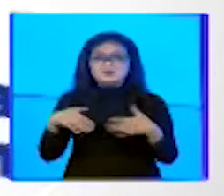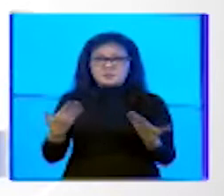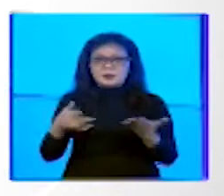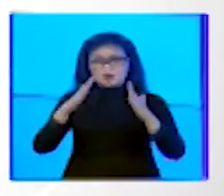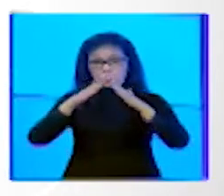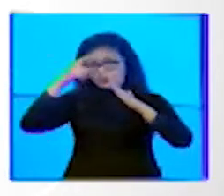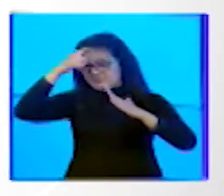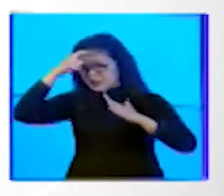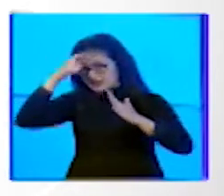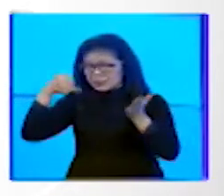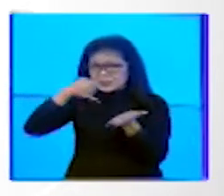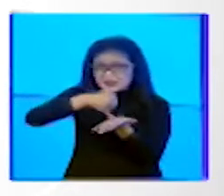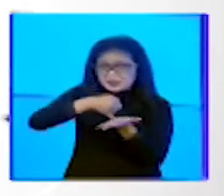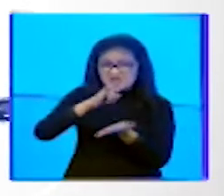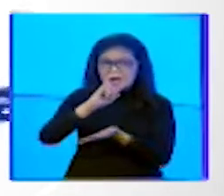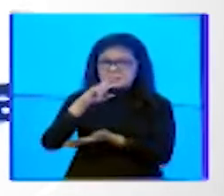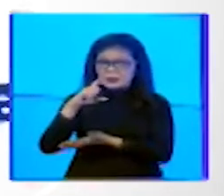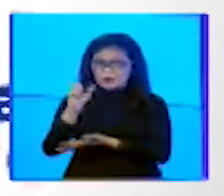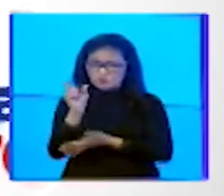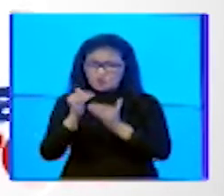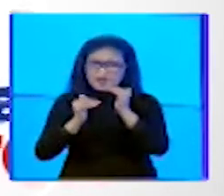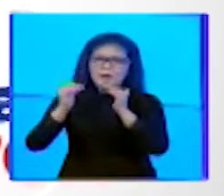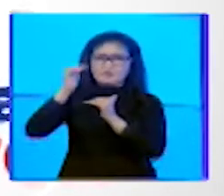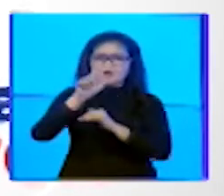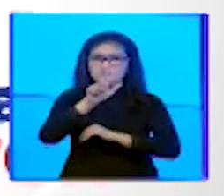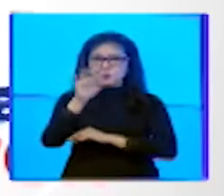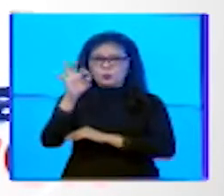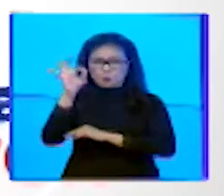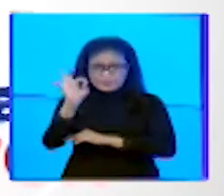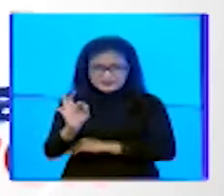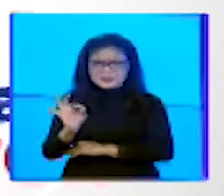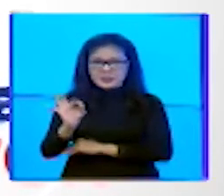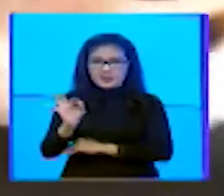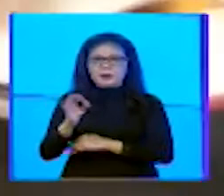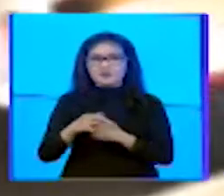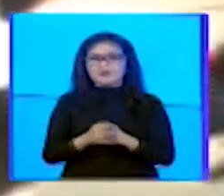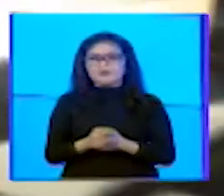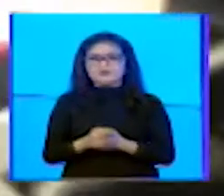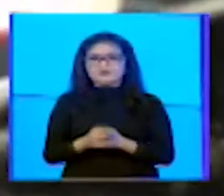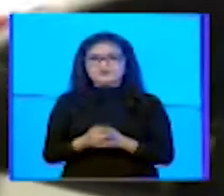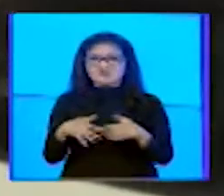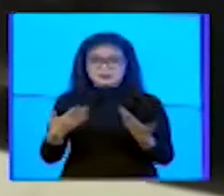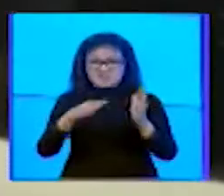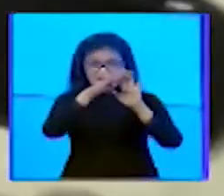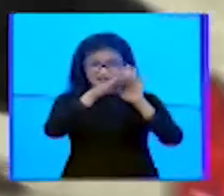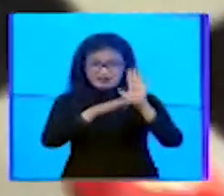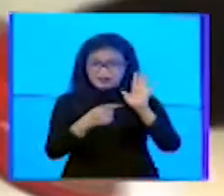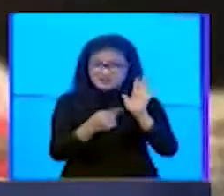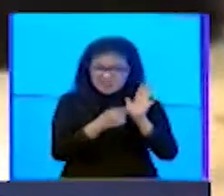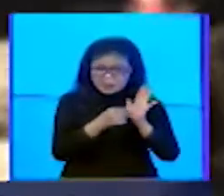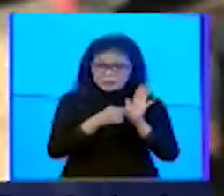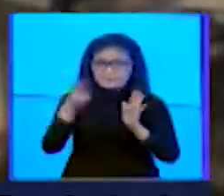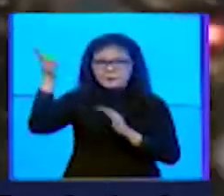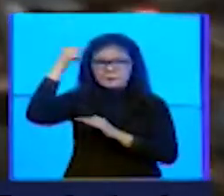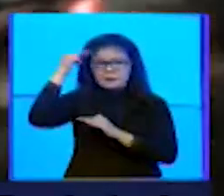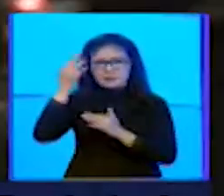ICU dan isolasi di atas 70%. Mengacu pada kriteria tersebut, maka pemerintah merasa perlu diberlakukan PSBB